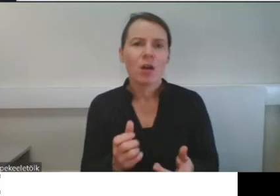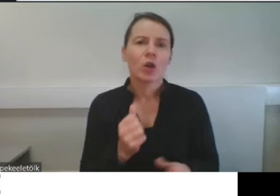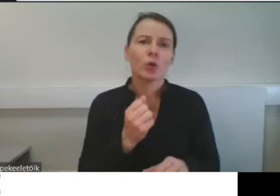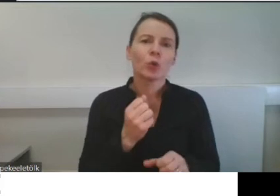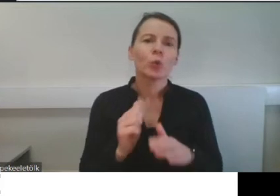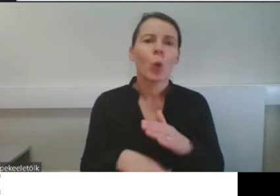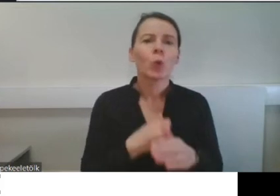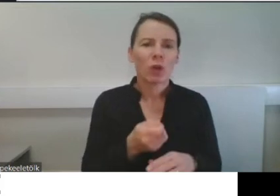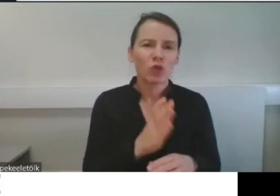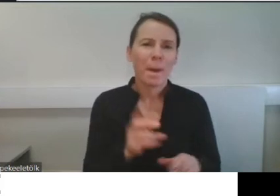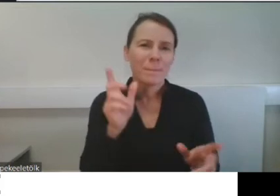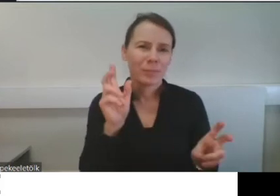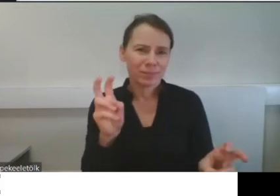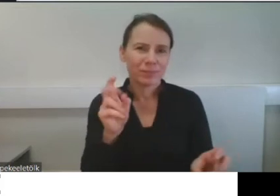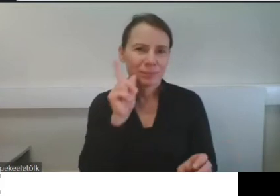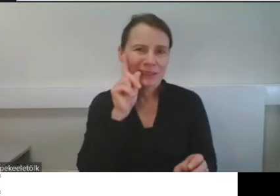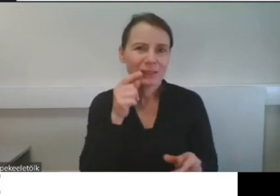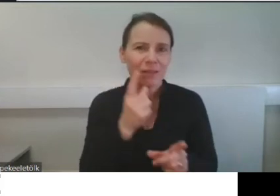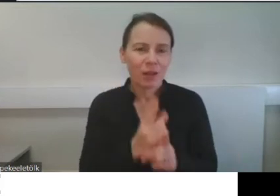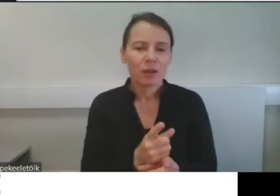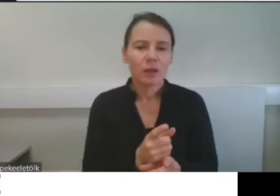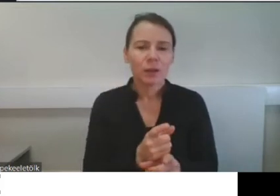kattuvad mõisted.